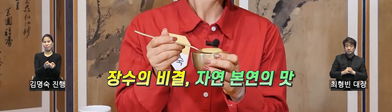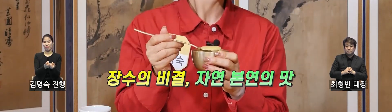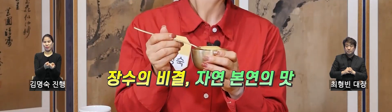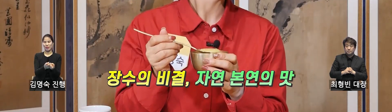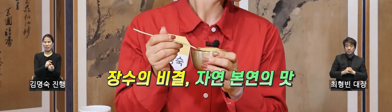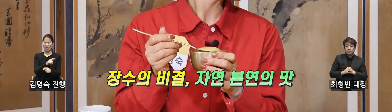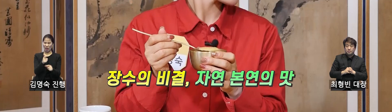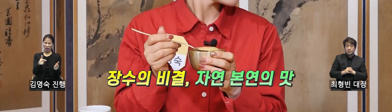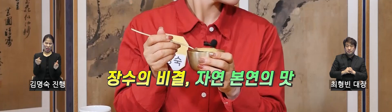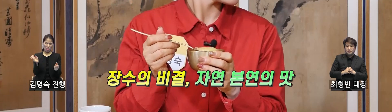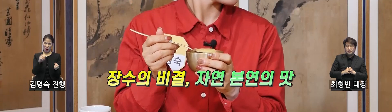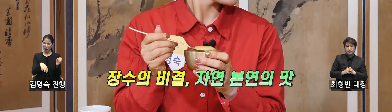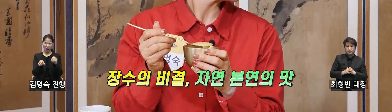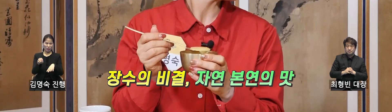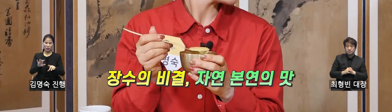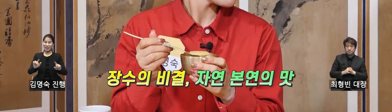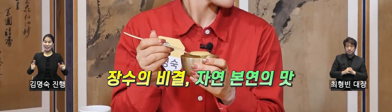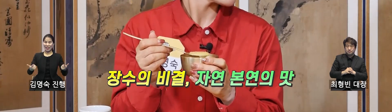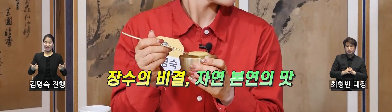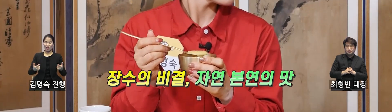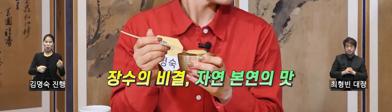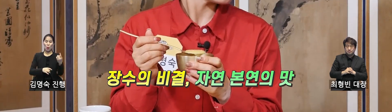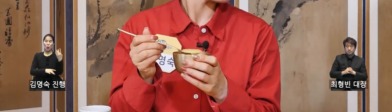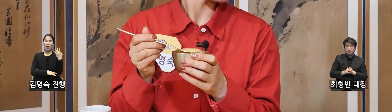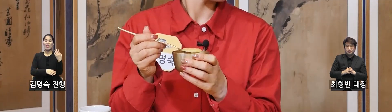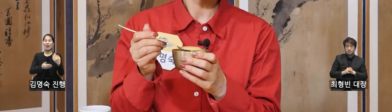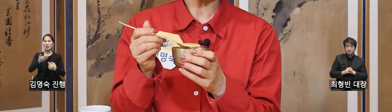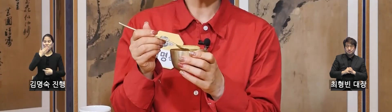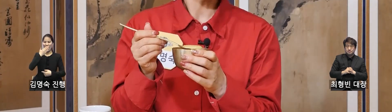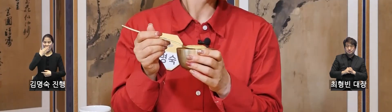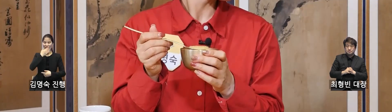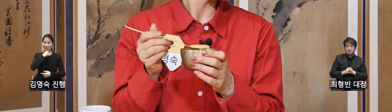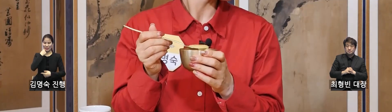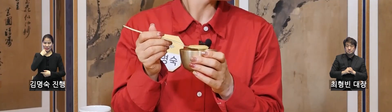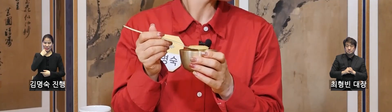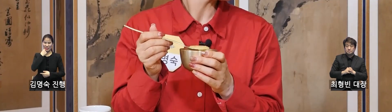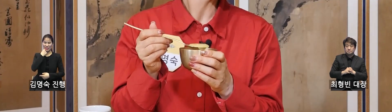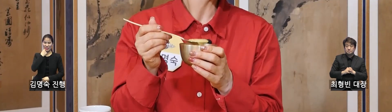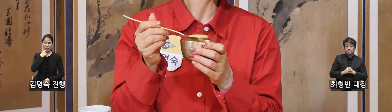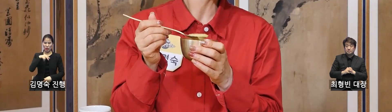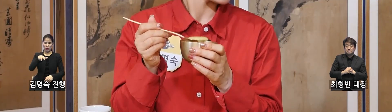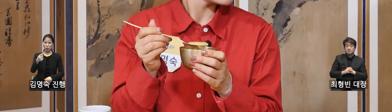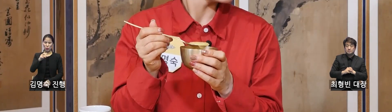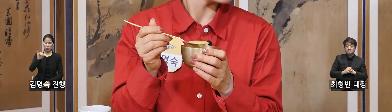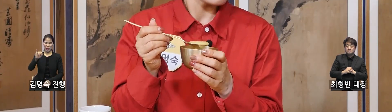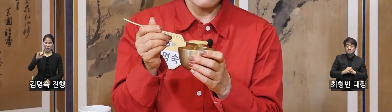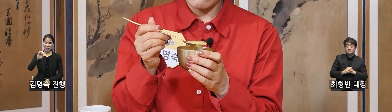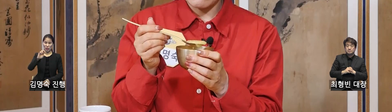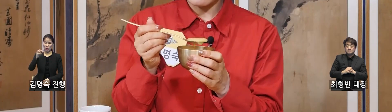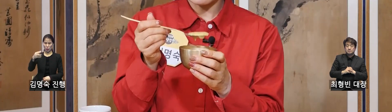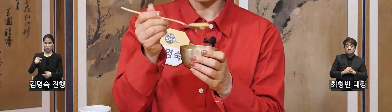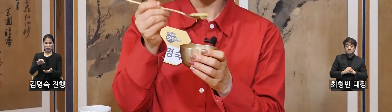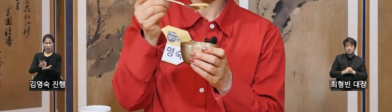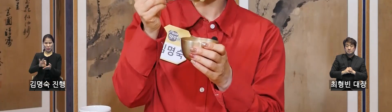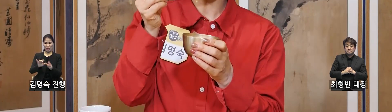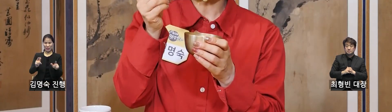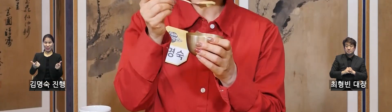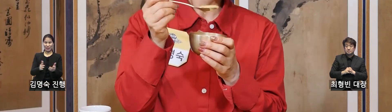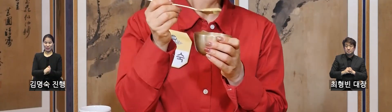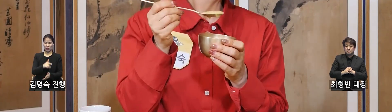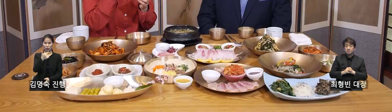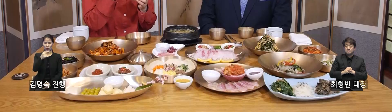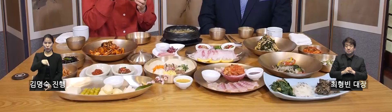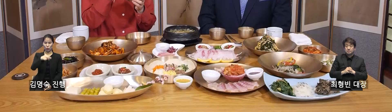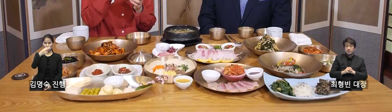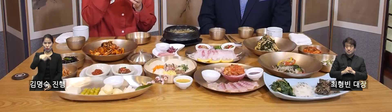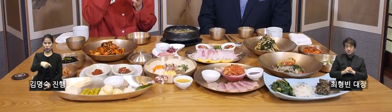이것저것 첨가하지 않은 훈연 mr 예 인스턴트 무슨 종이를 이런거 쓰지 않는 왜 이렇게 로또